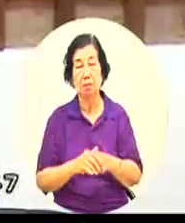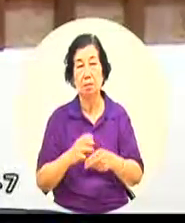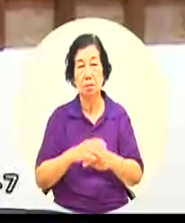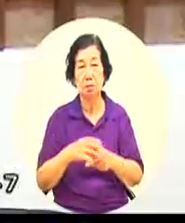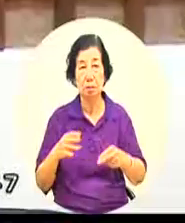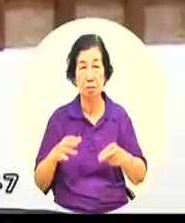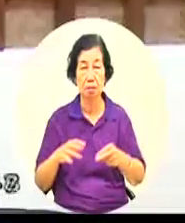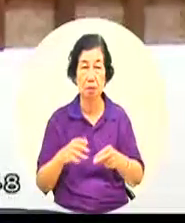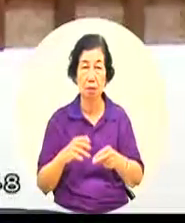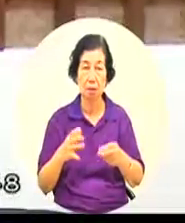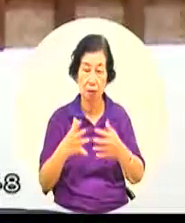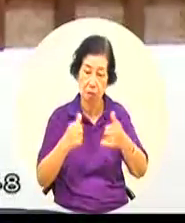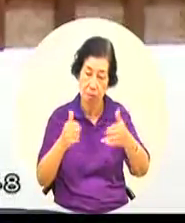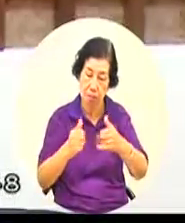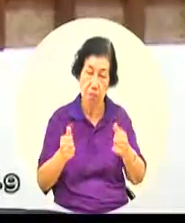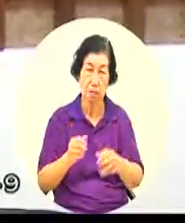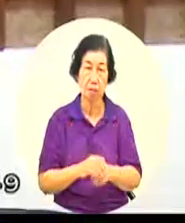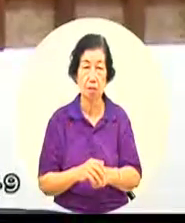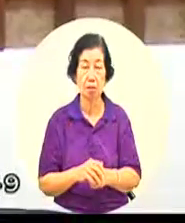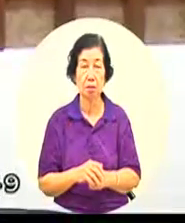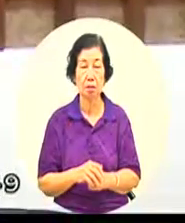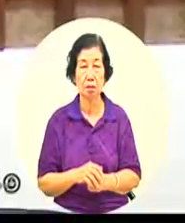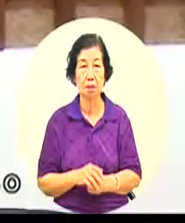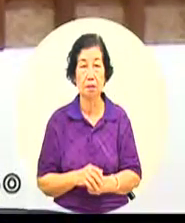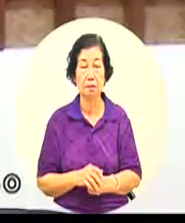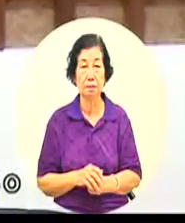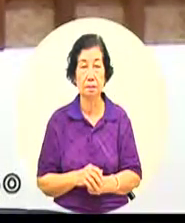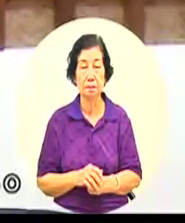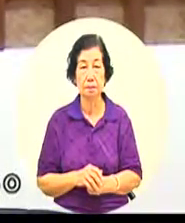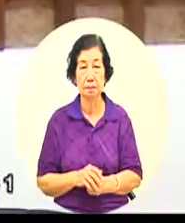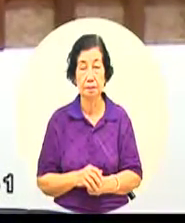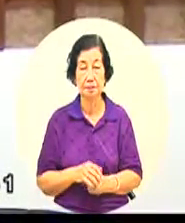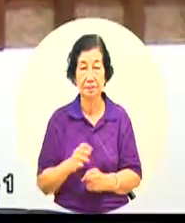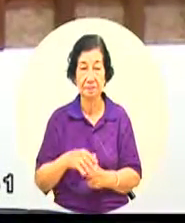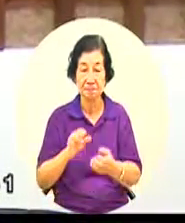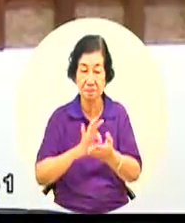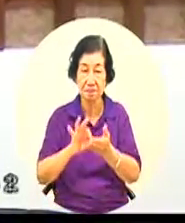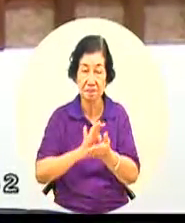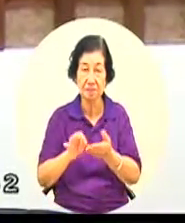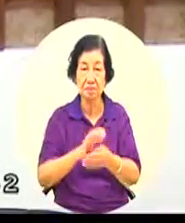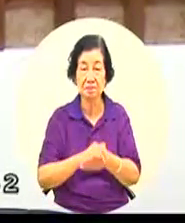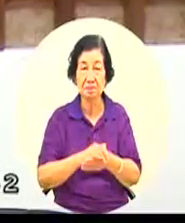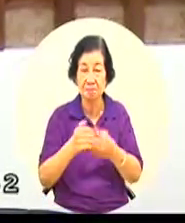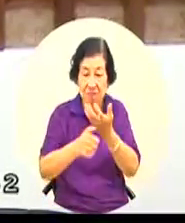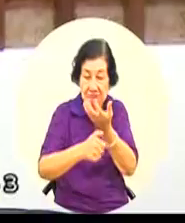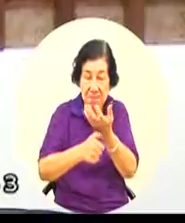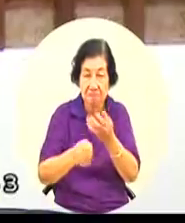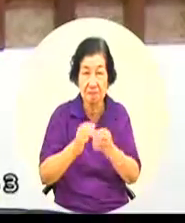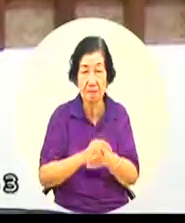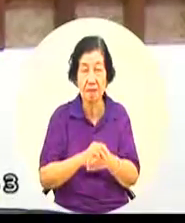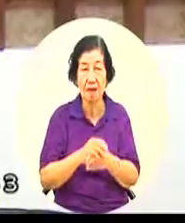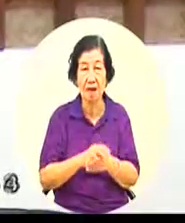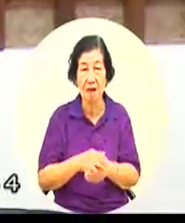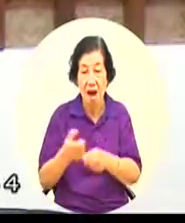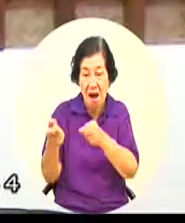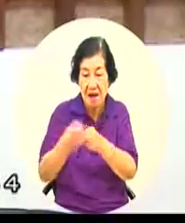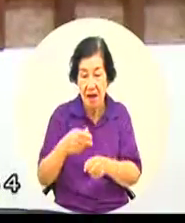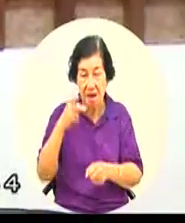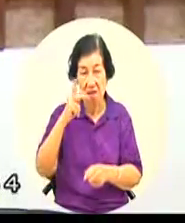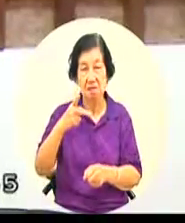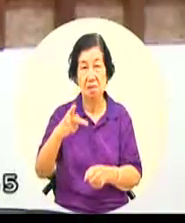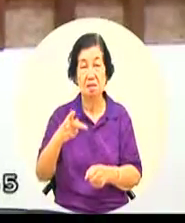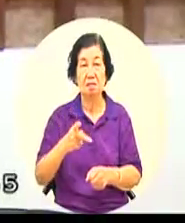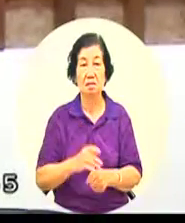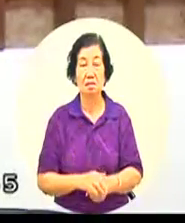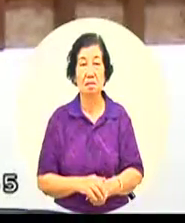同学，他们大部分都是用什么样的毒品？就是拉 K， 就是拉 K 哦。那为什